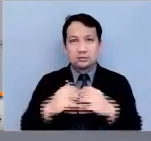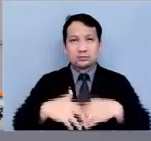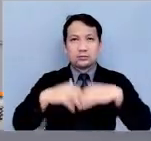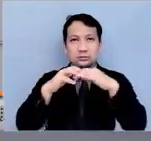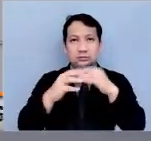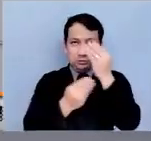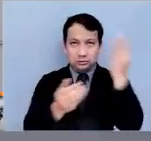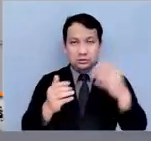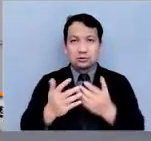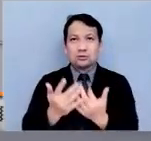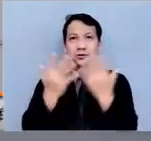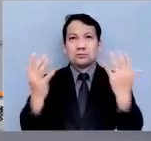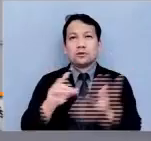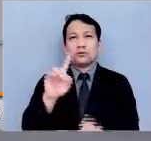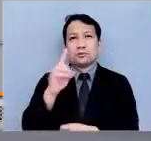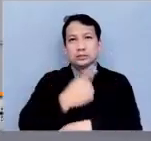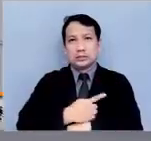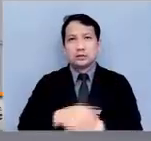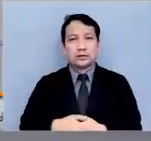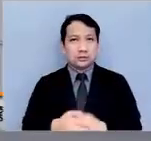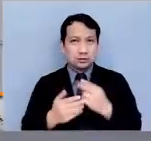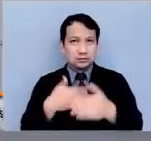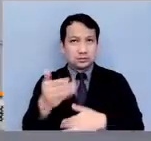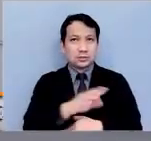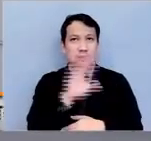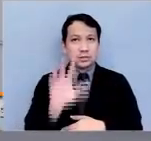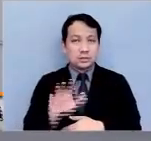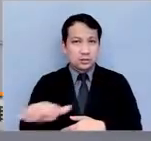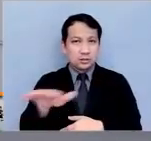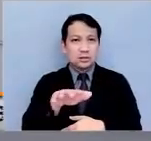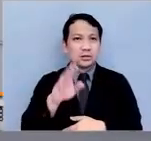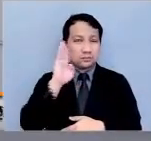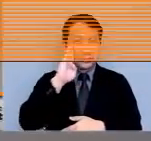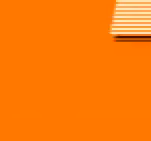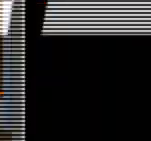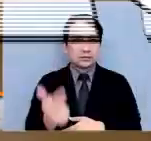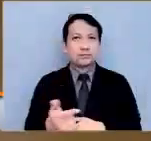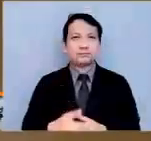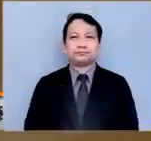matapos itong masunog na higit isang araw. Nasa frontline ng balitang yan, si Brian Basa.